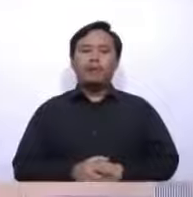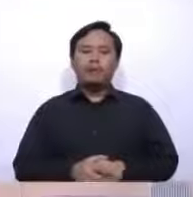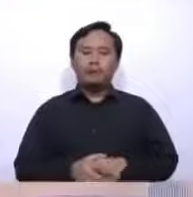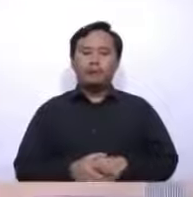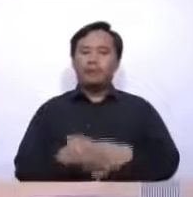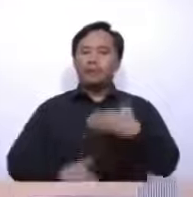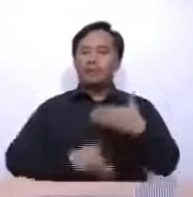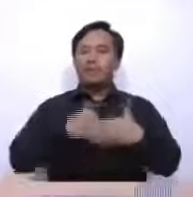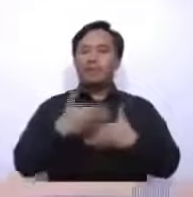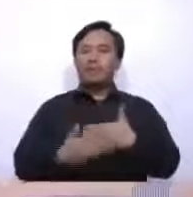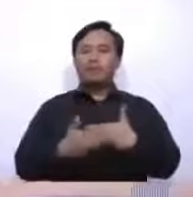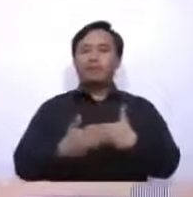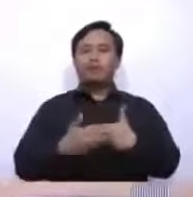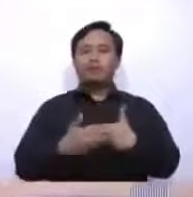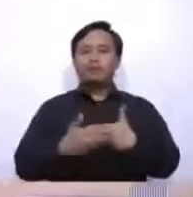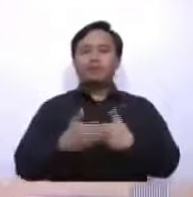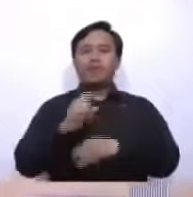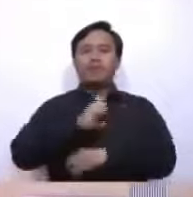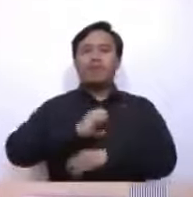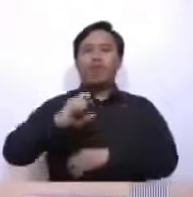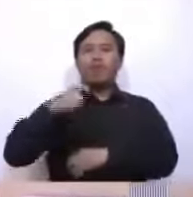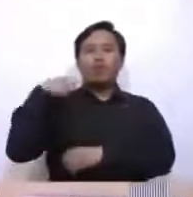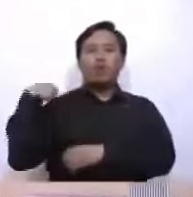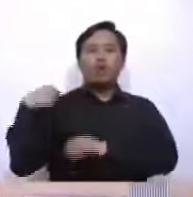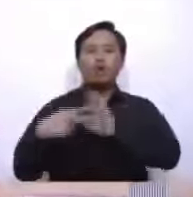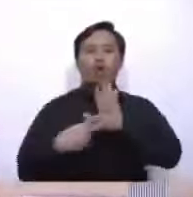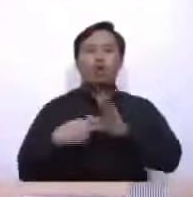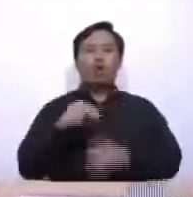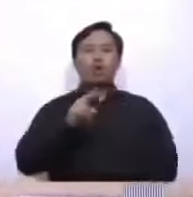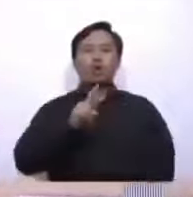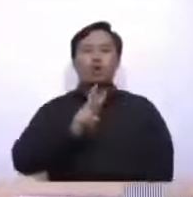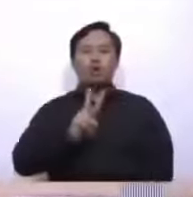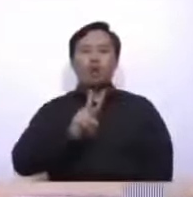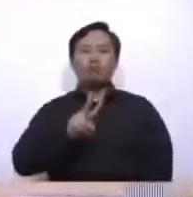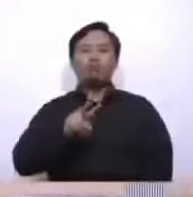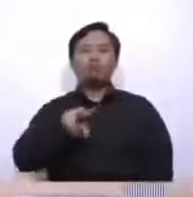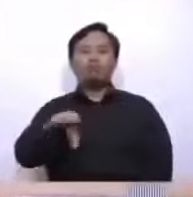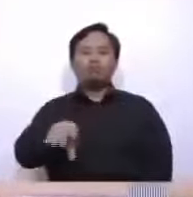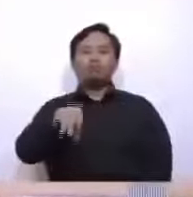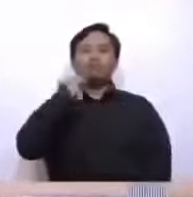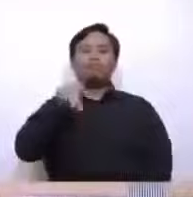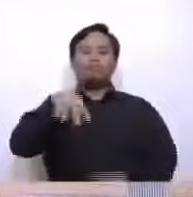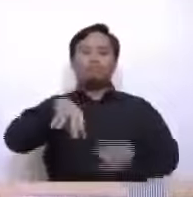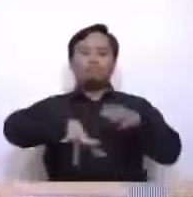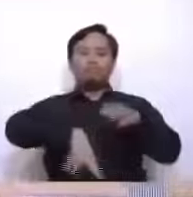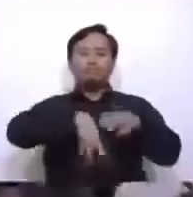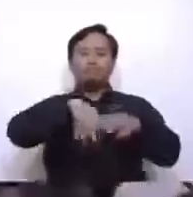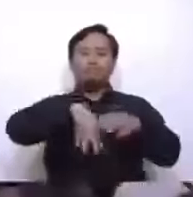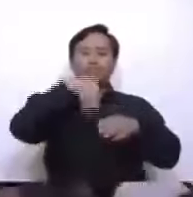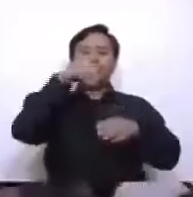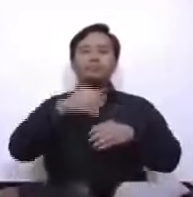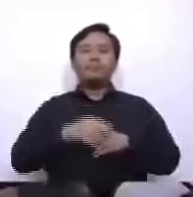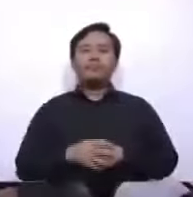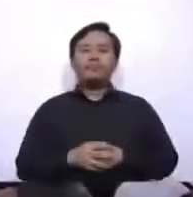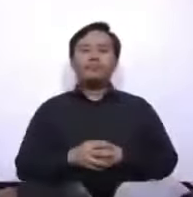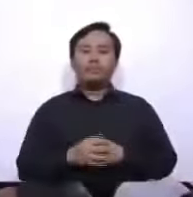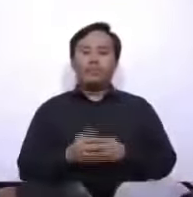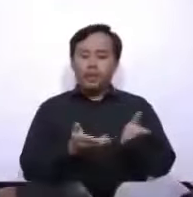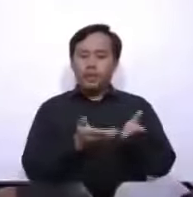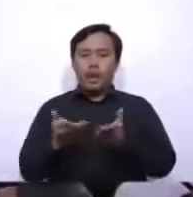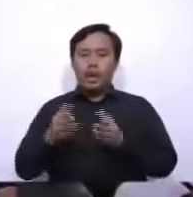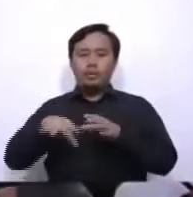Baik, selanjutnya kami persilakan kepada calon gubernur nomor urut 2 untuk mengambil kode subtema dari wadah kaca.